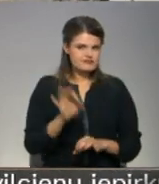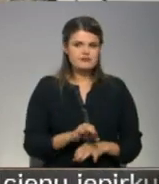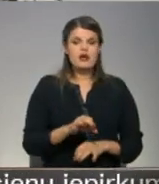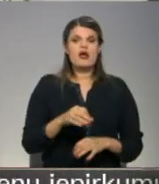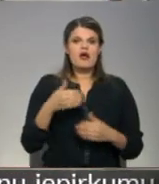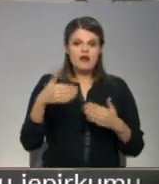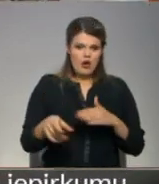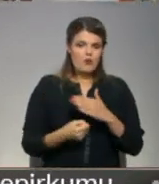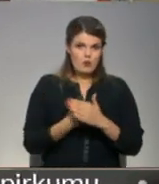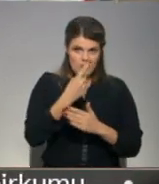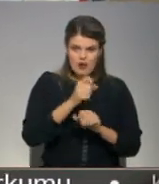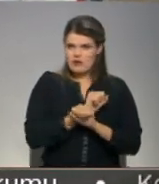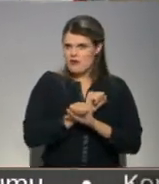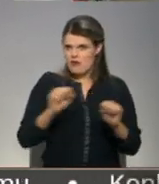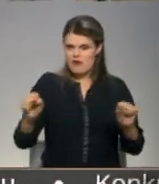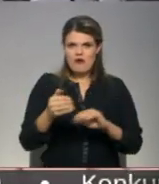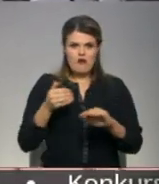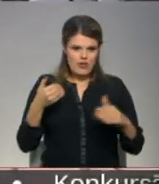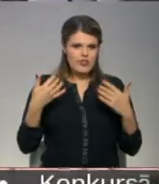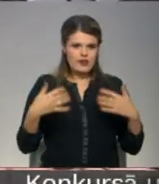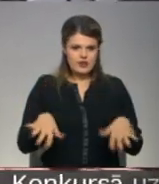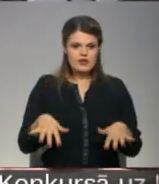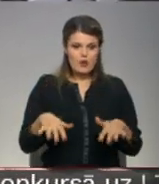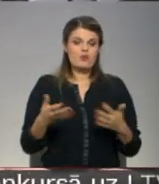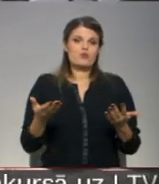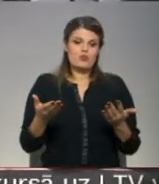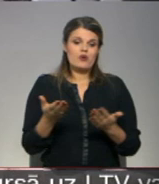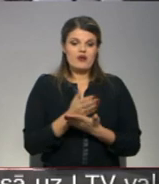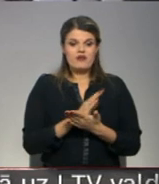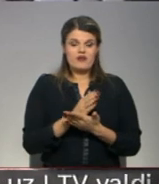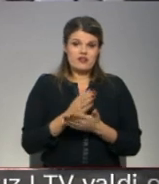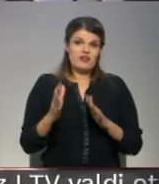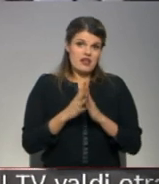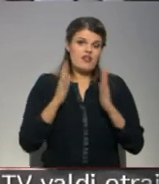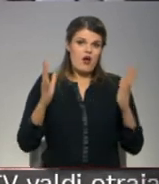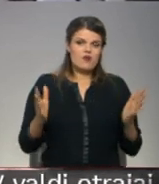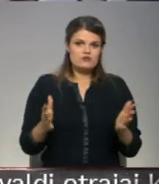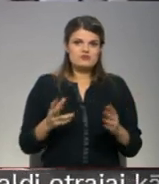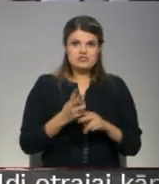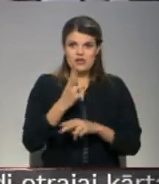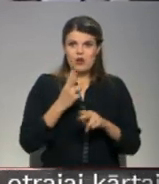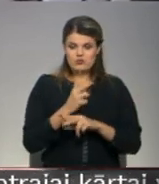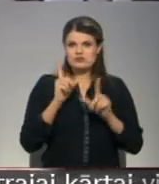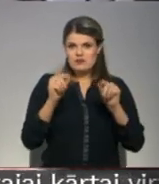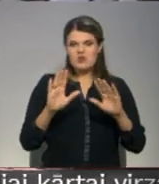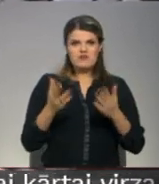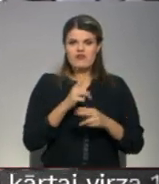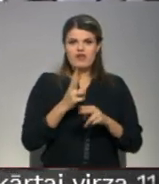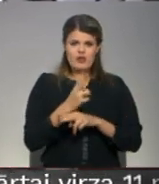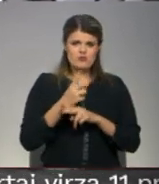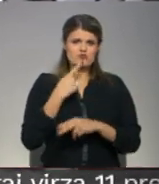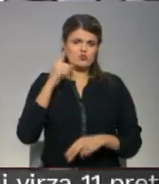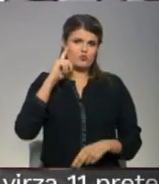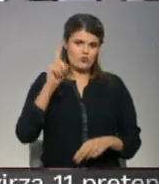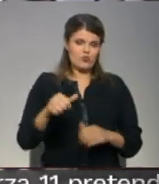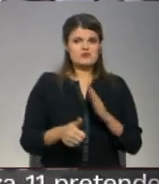Ir parādījušās diezgan agri, jā, un, nu, vidē daudz. Traucē braukt vai netraucē? Nu, protams, kad